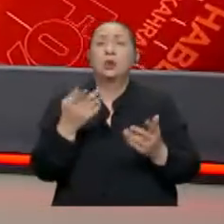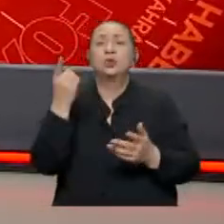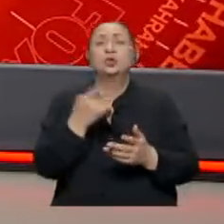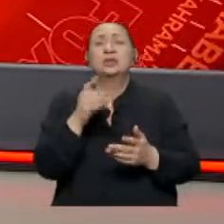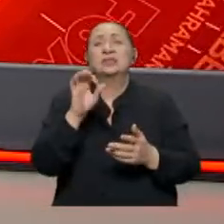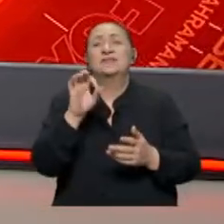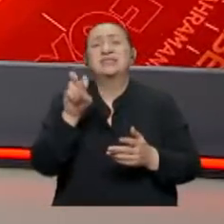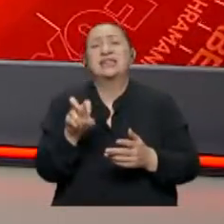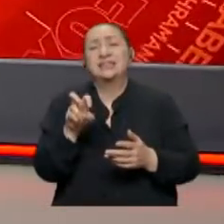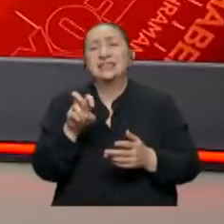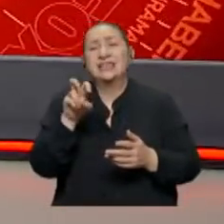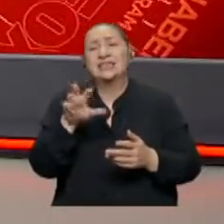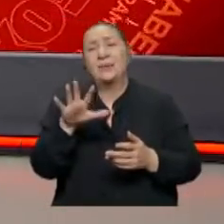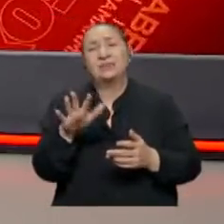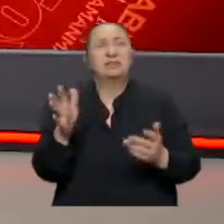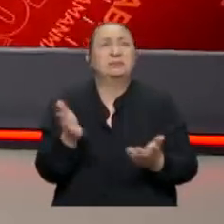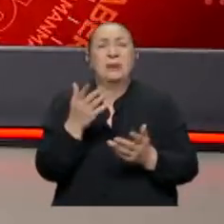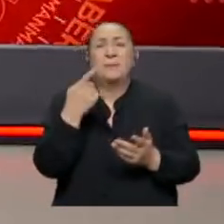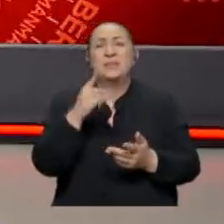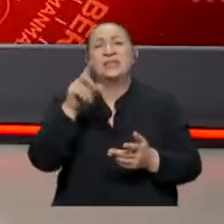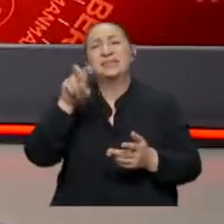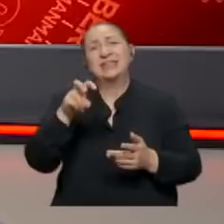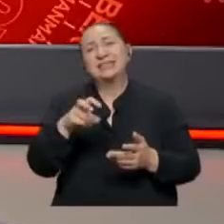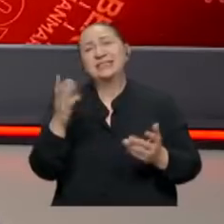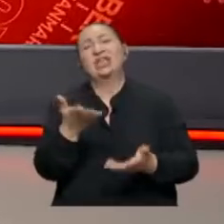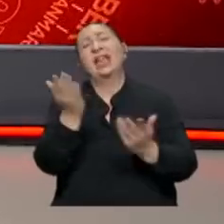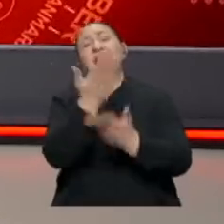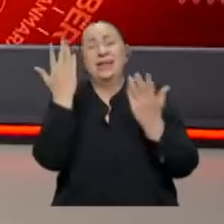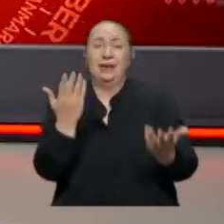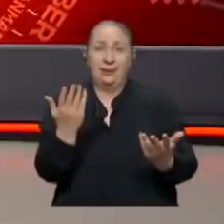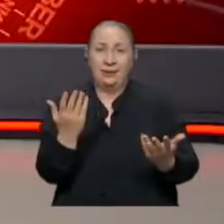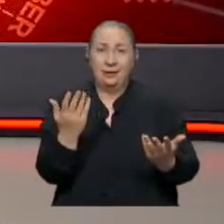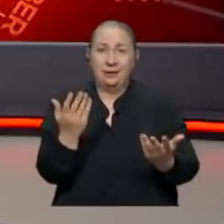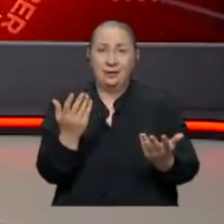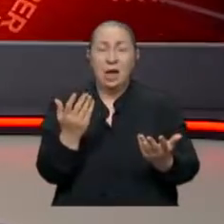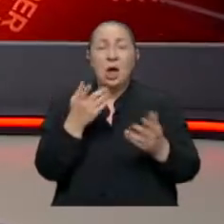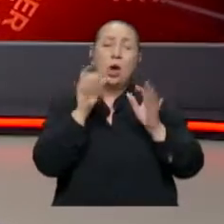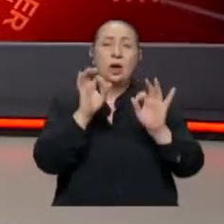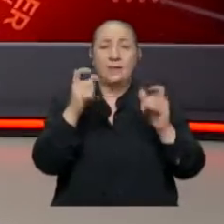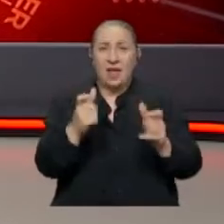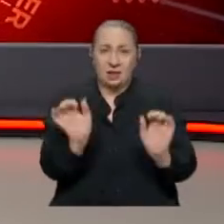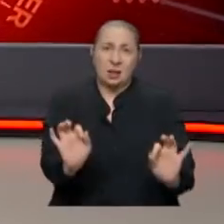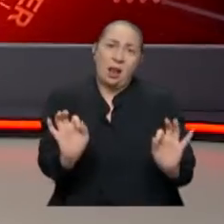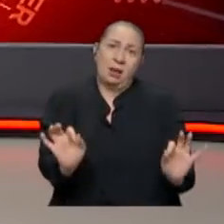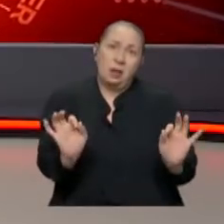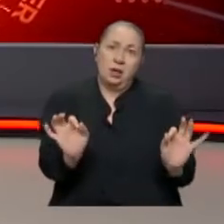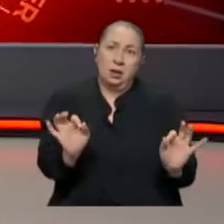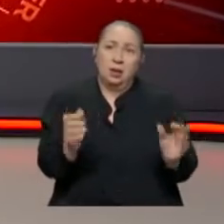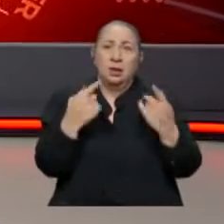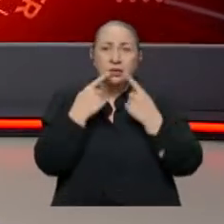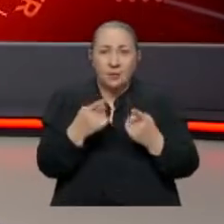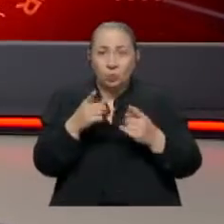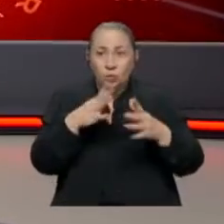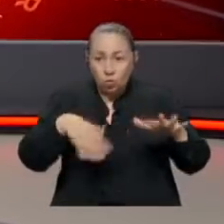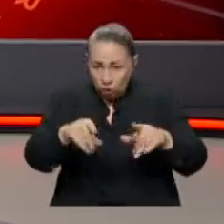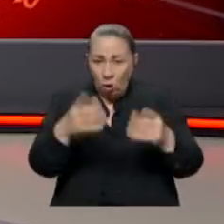yüzde 0885 ya da binde 8 işte Neyse sen öyle bir noktadayız Demek